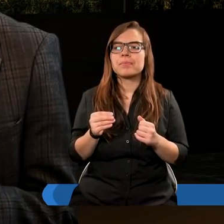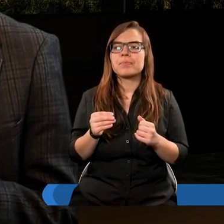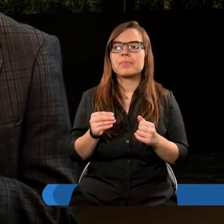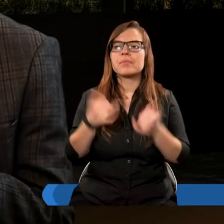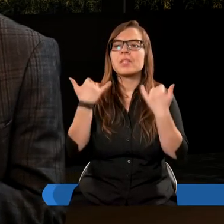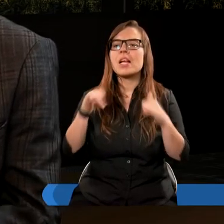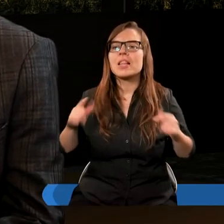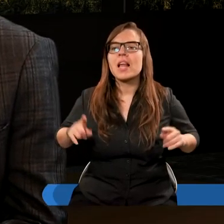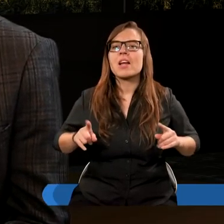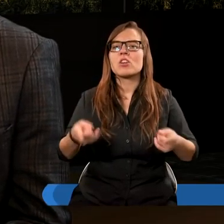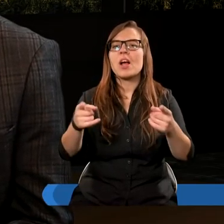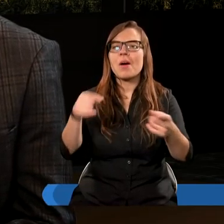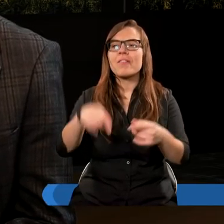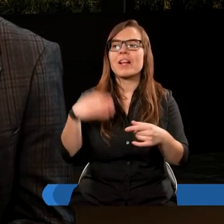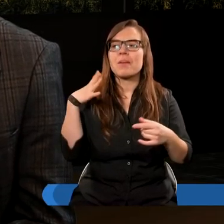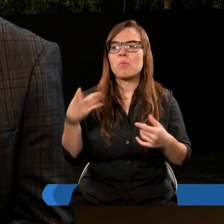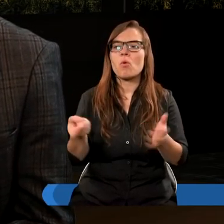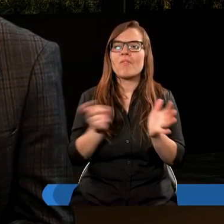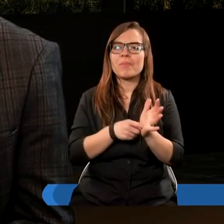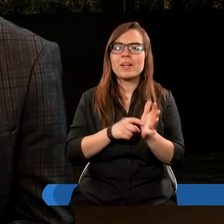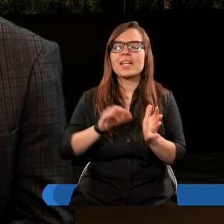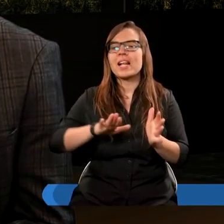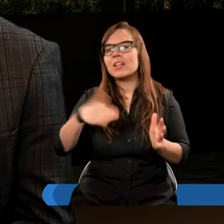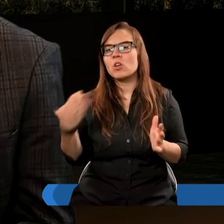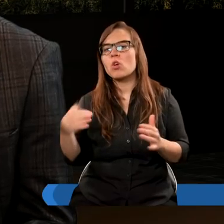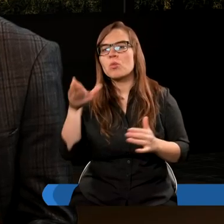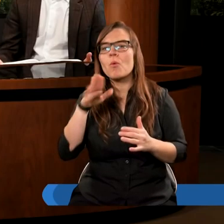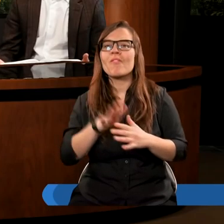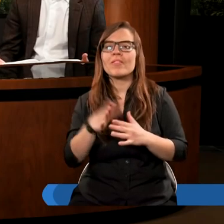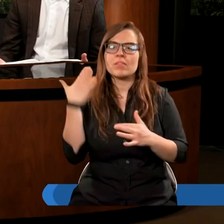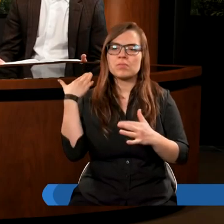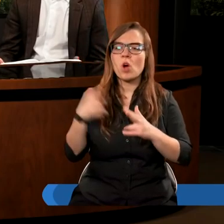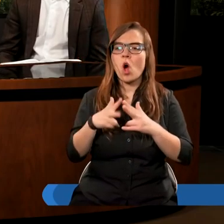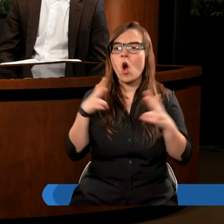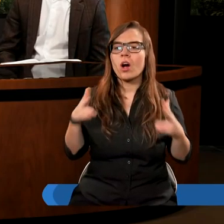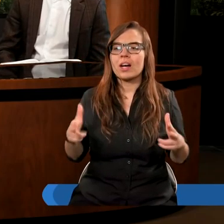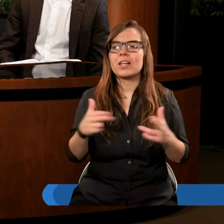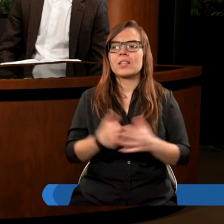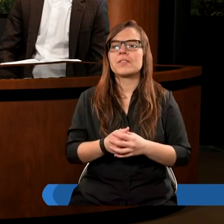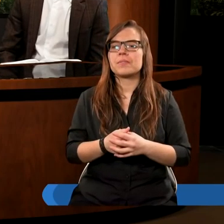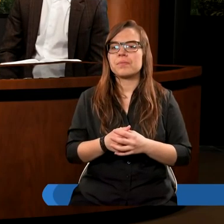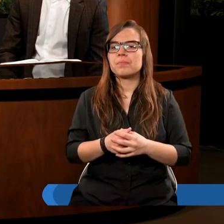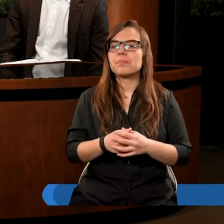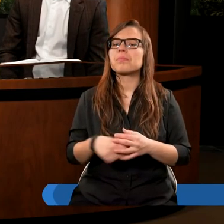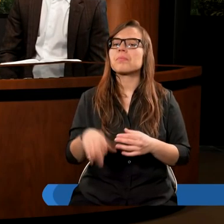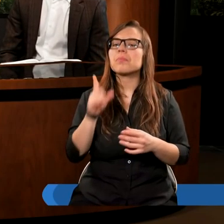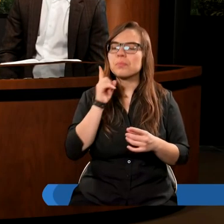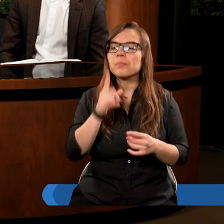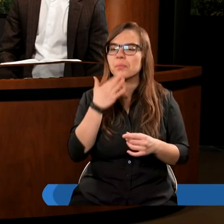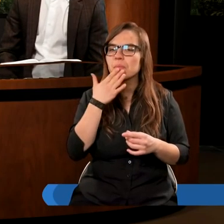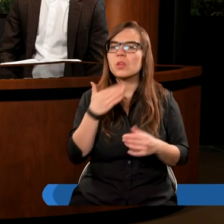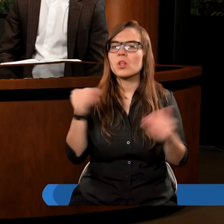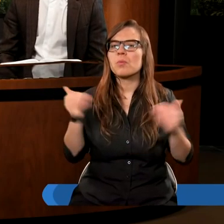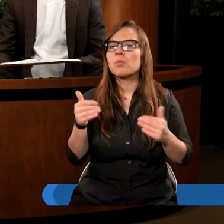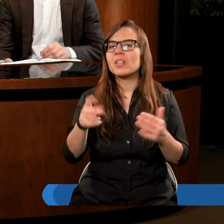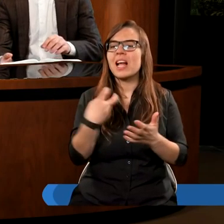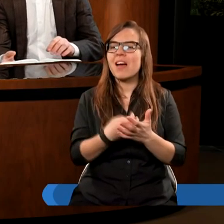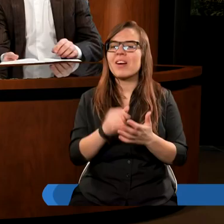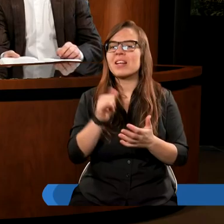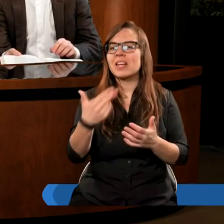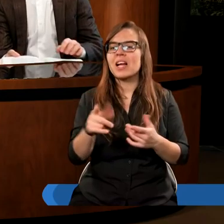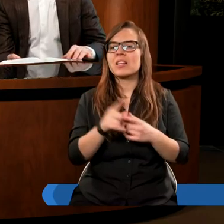inne działanie wtedy było wymagane też ze strony Boga w danym okresie. Dziękuję. Tamian, mógłbyś przeczytać z Ewangelii Jana